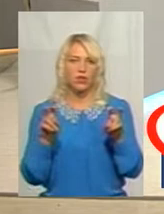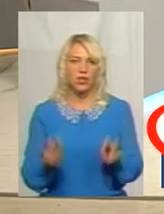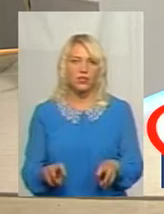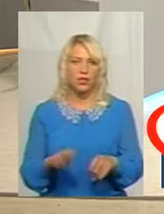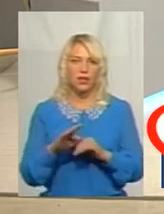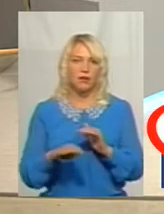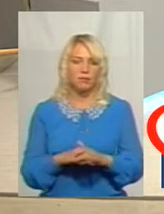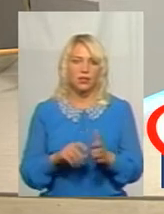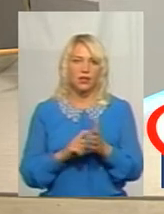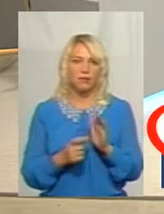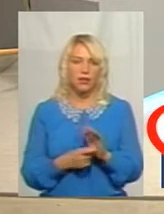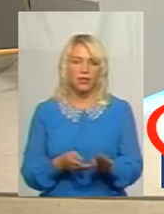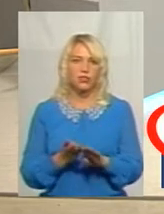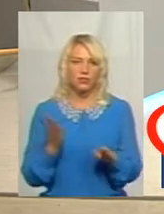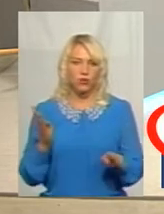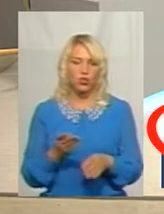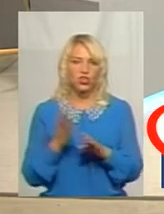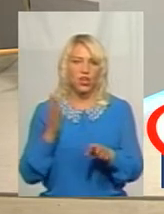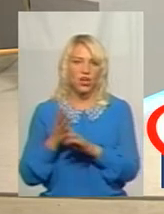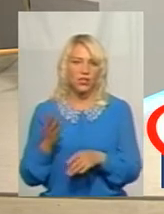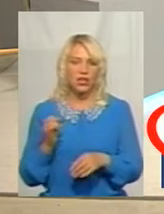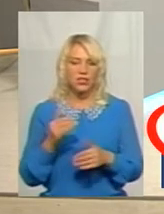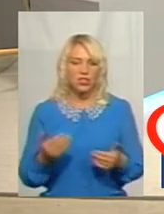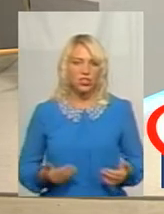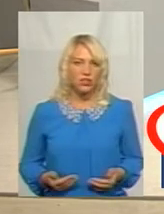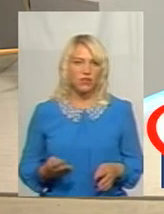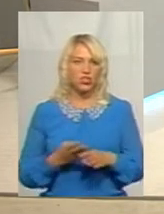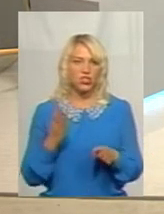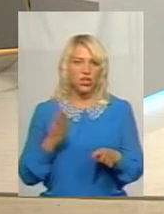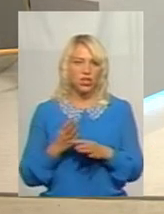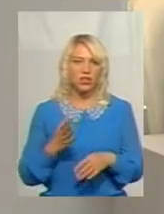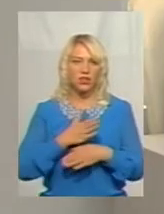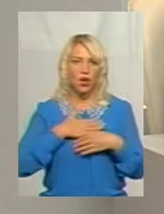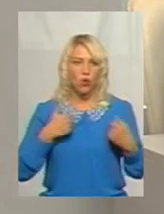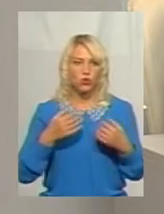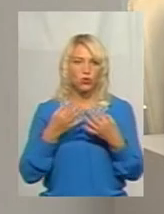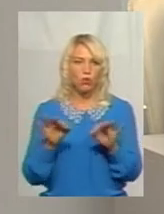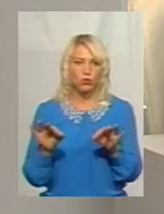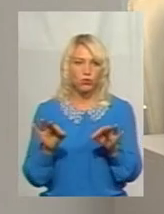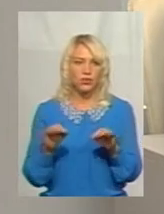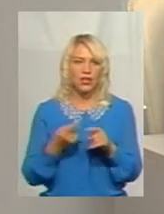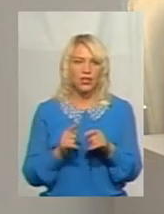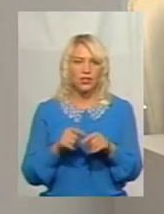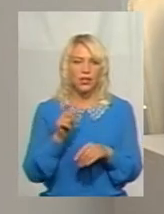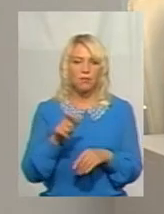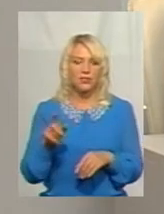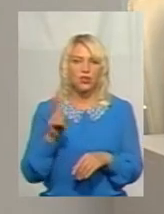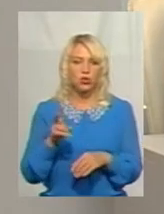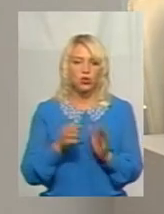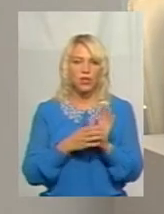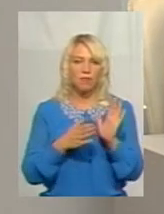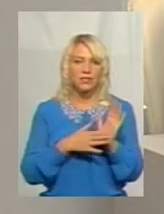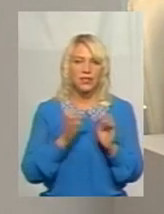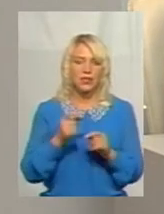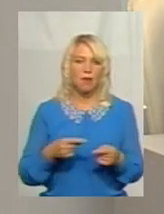під кабінетом, створює черги. Дуже часто ці живі черги не хочуть пропустити тих пацієнтів, які записані